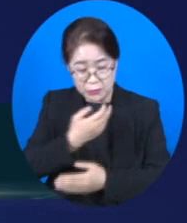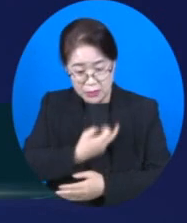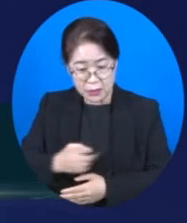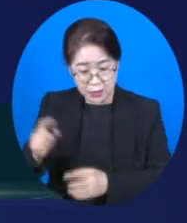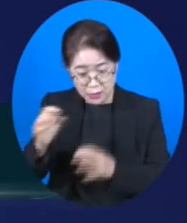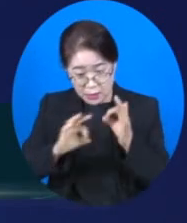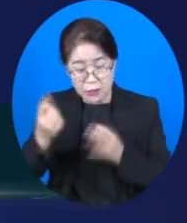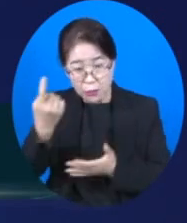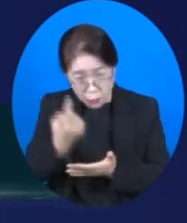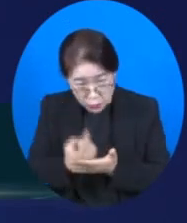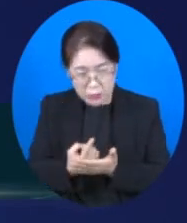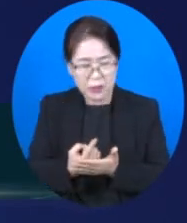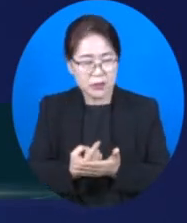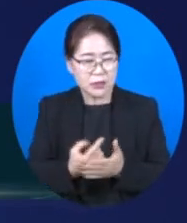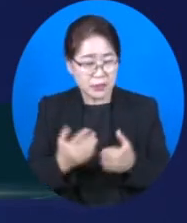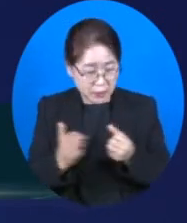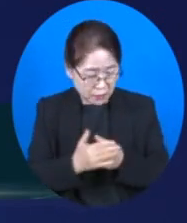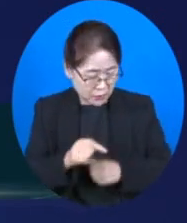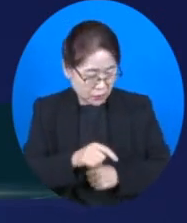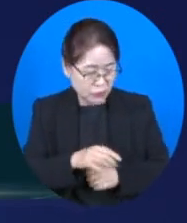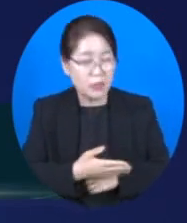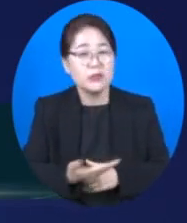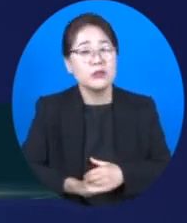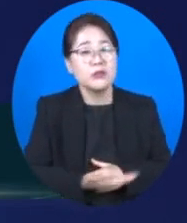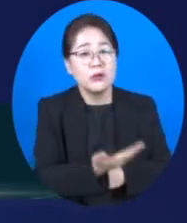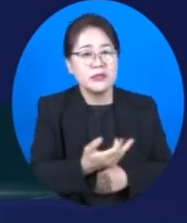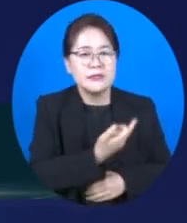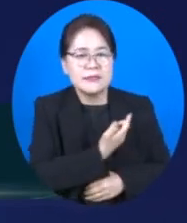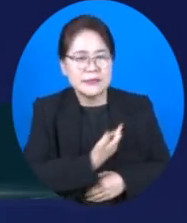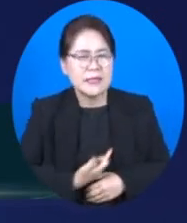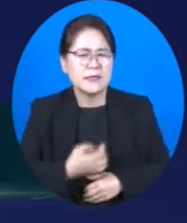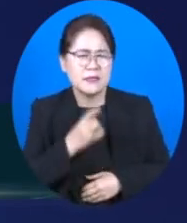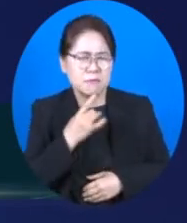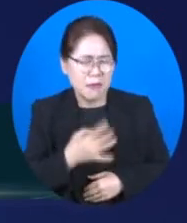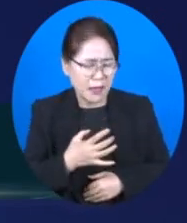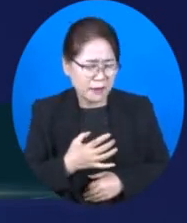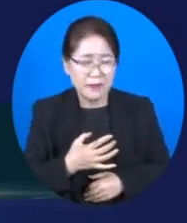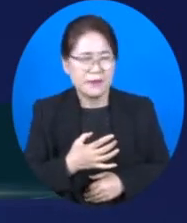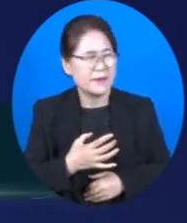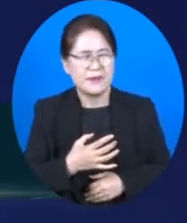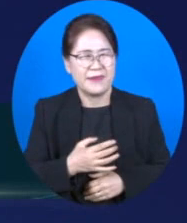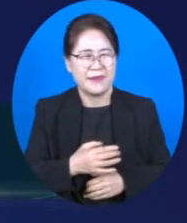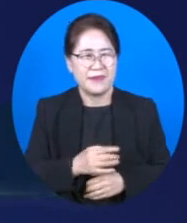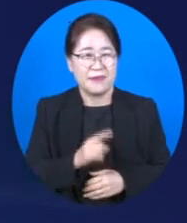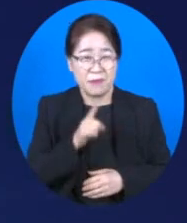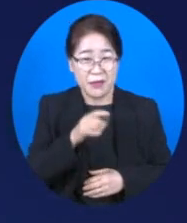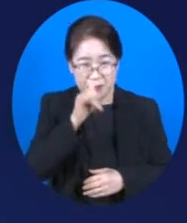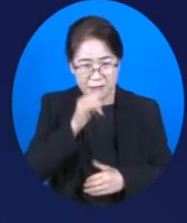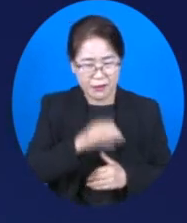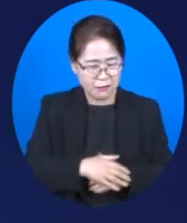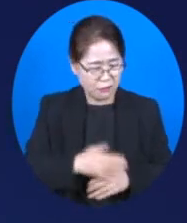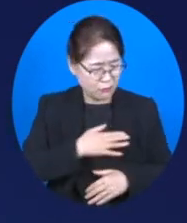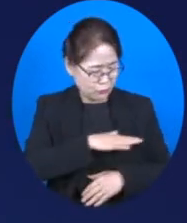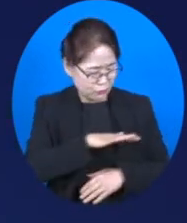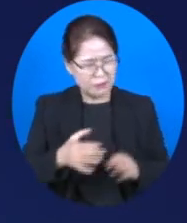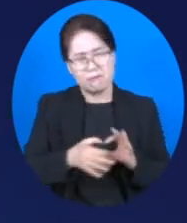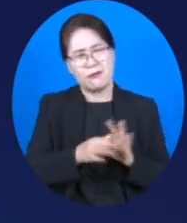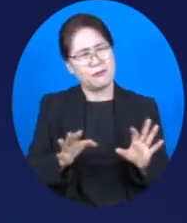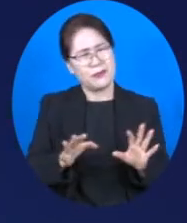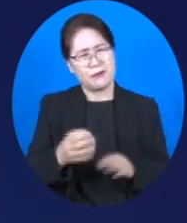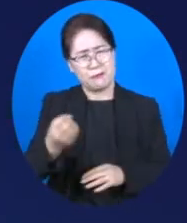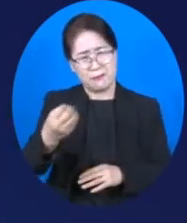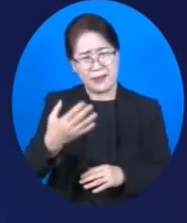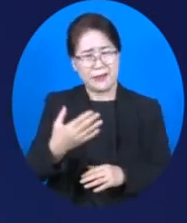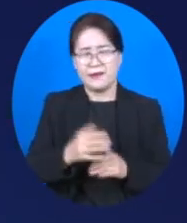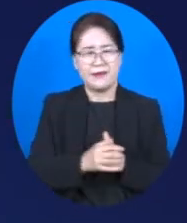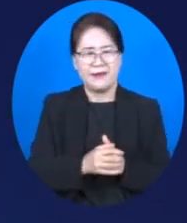말씀을 하셨기 때문에 여기서 너희는 제자들에게만 해당된다라고 말하죠. 그래, 우리와는 상관이 없다라고 말합니다.